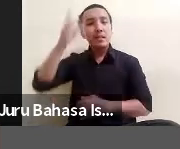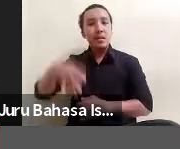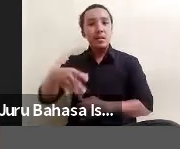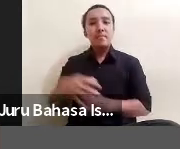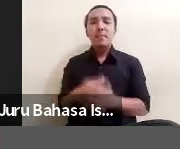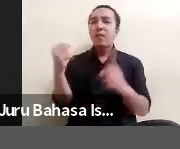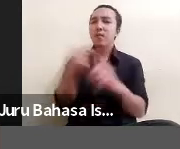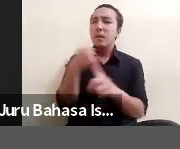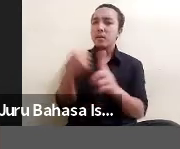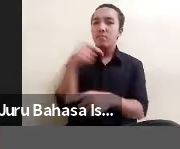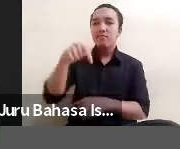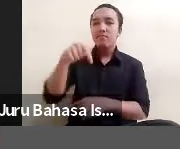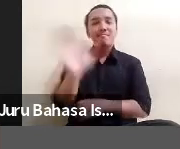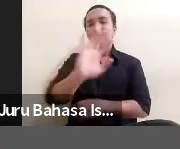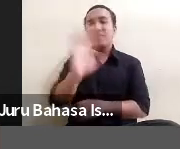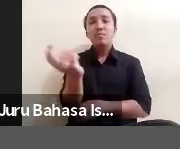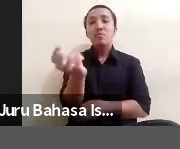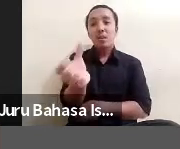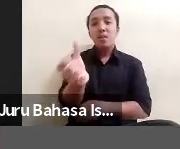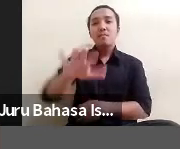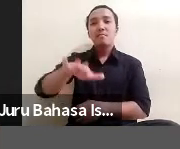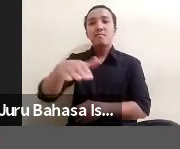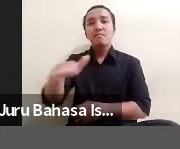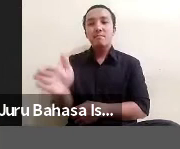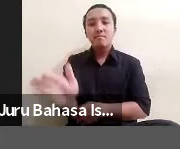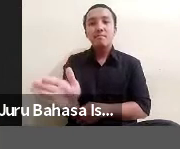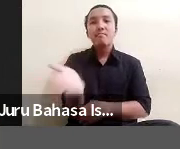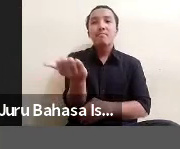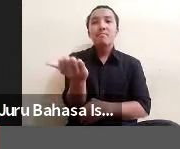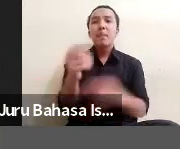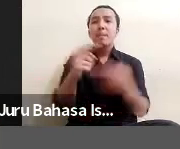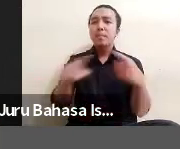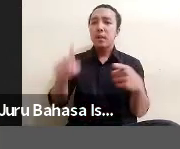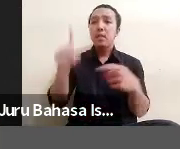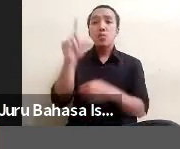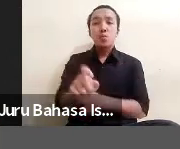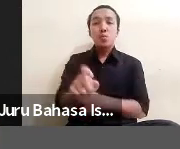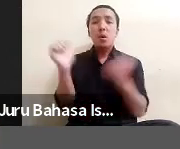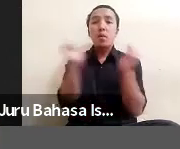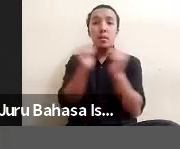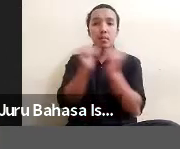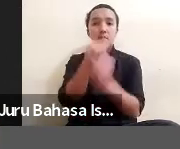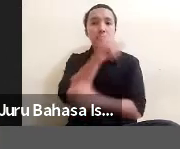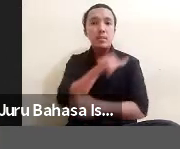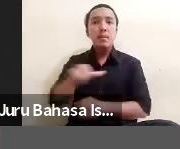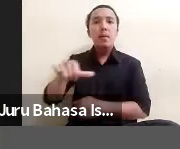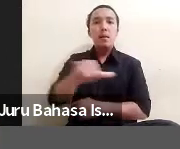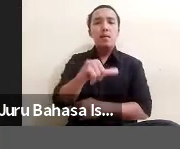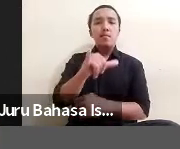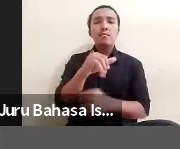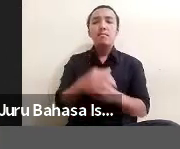seperti kita membalikkan telapak tangan, tapi perlu adanya komitmen bersama dan kerja keras kita bersama